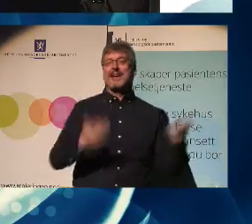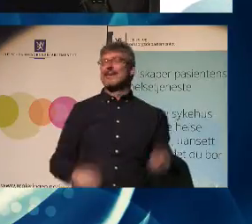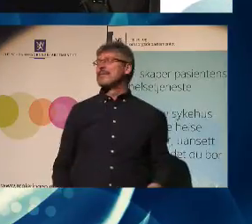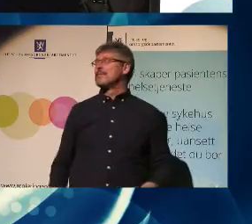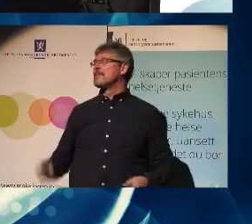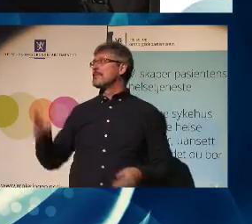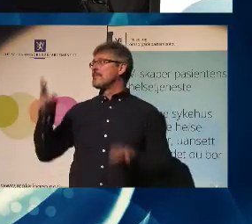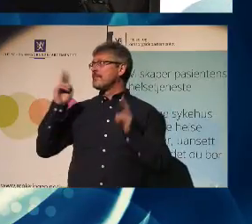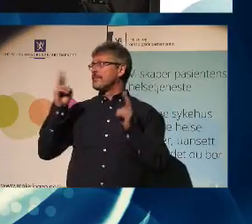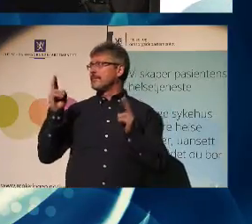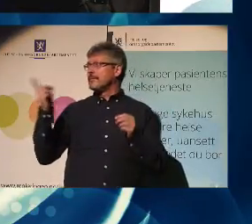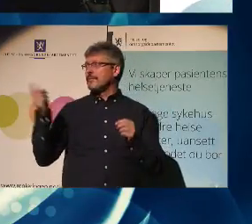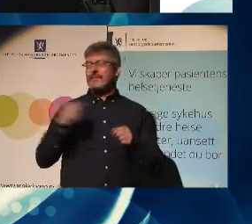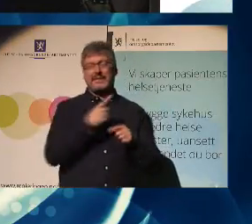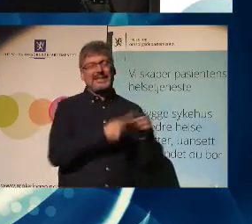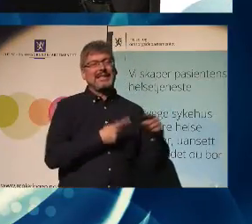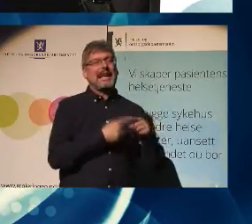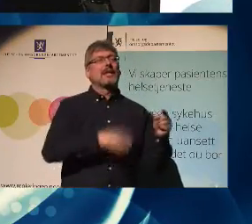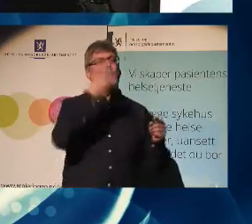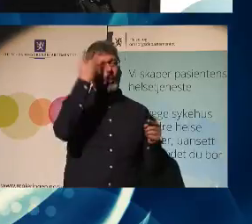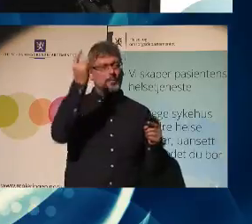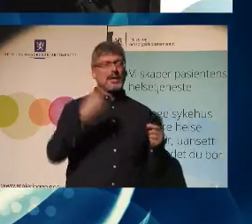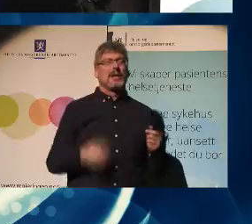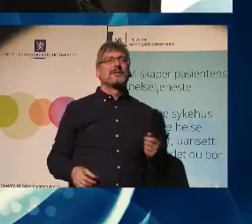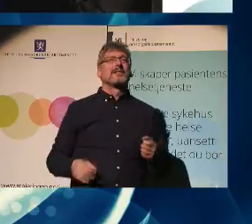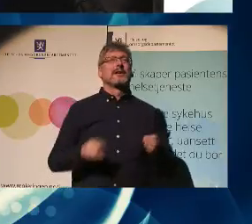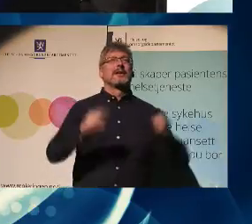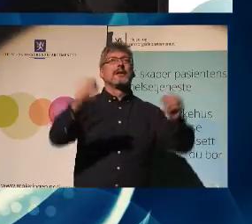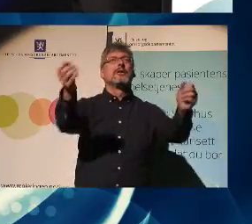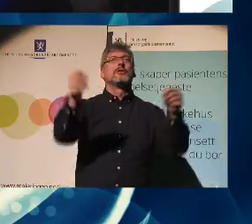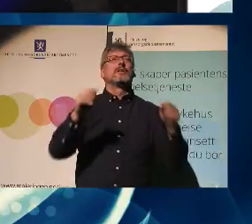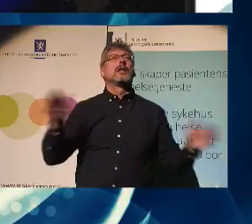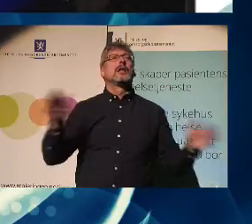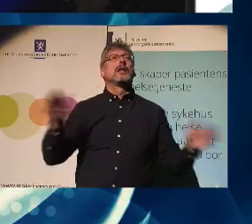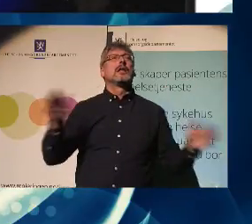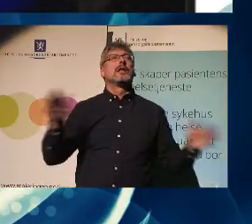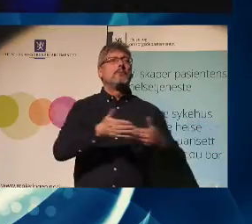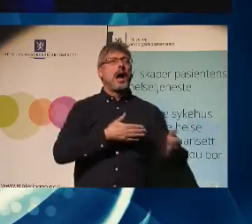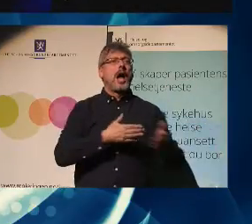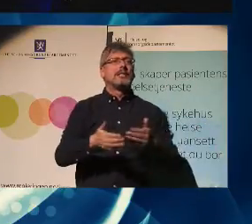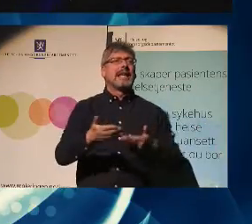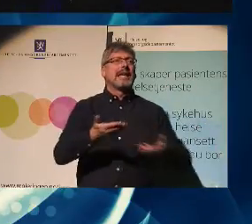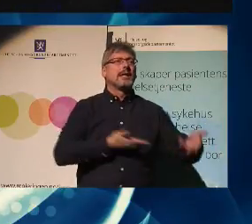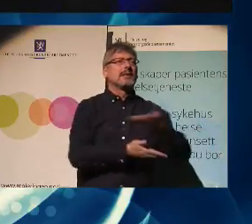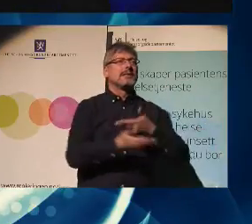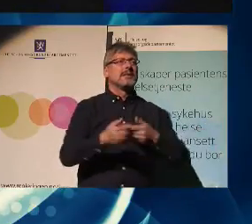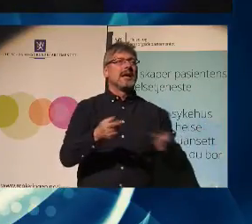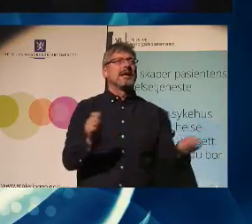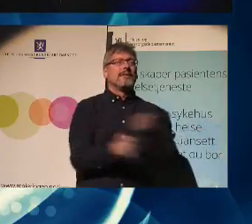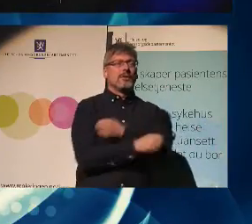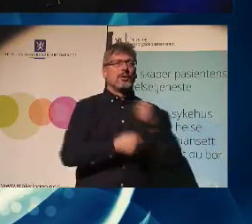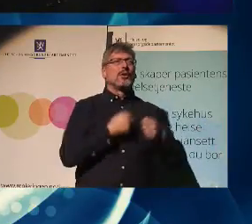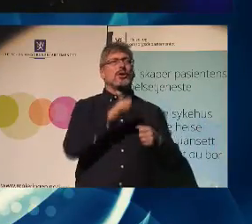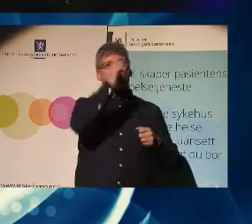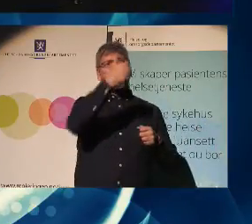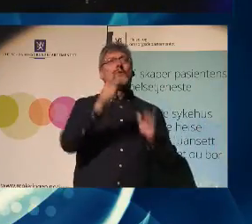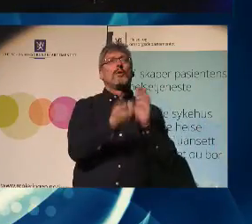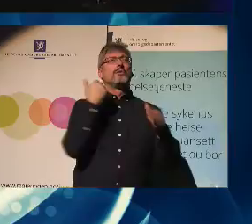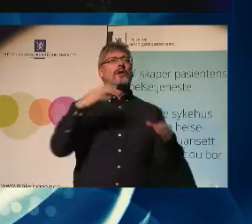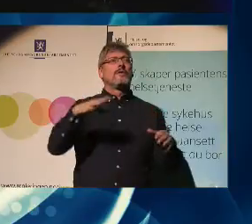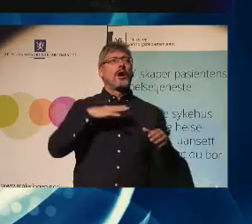Og mange har jobbet med deling av kompetanse. Når samhandlingsreformen og andre sånne ting gjør at stadig tøffere utfordringer faglig kommer ut